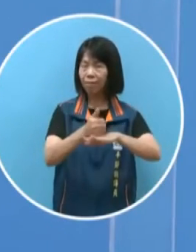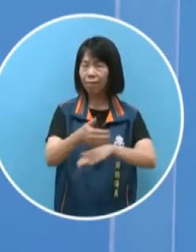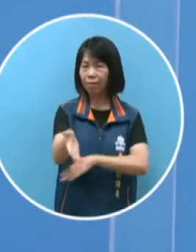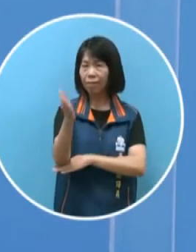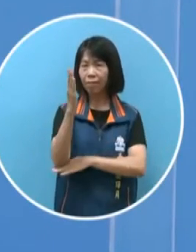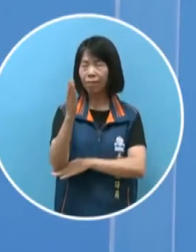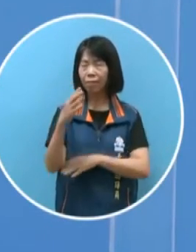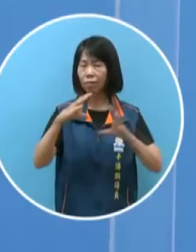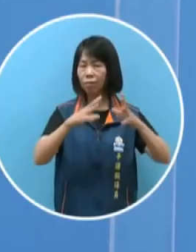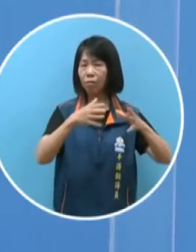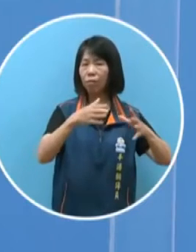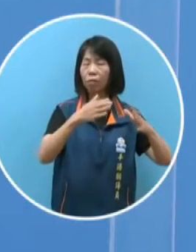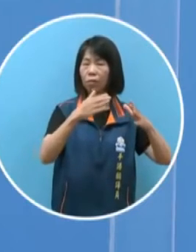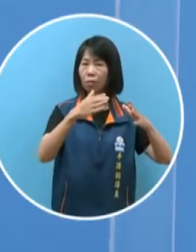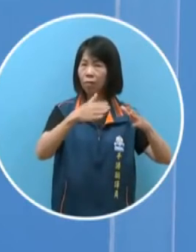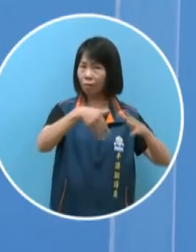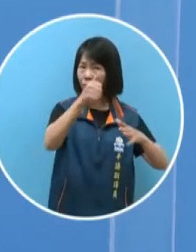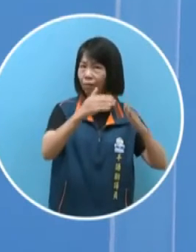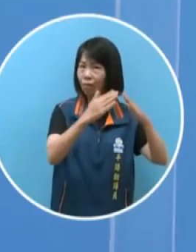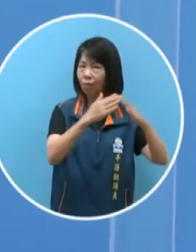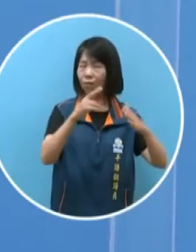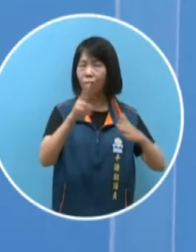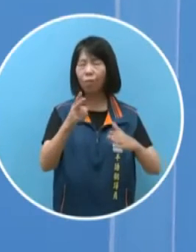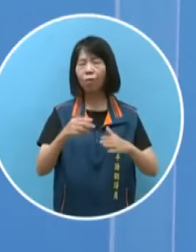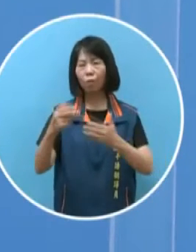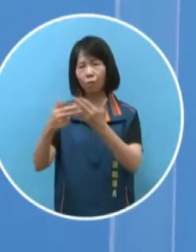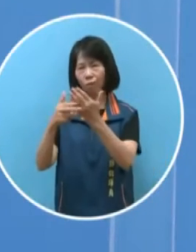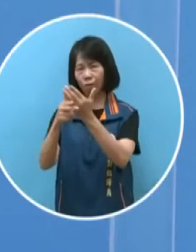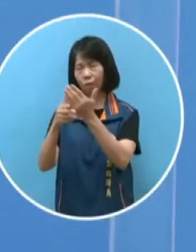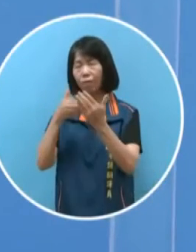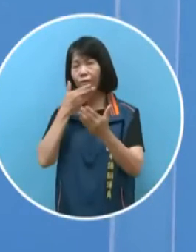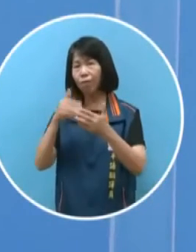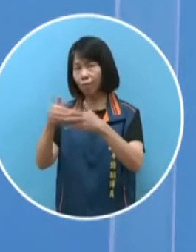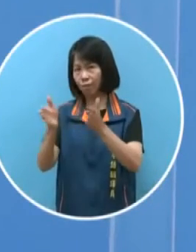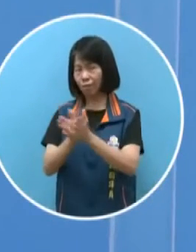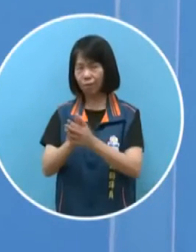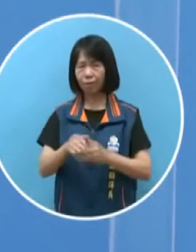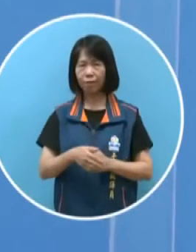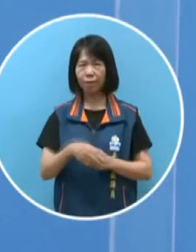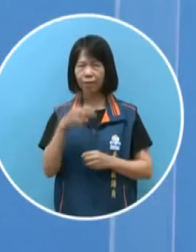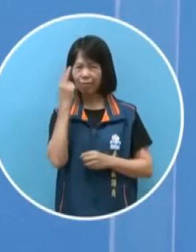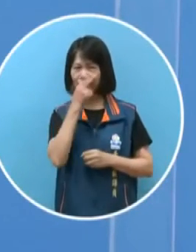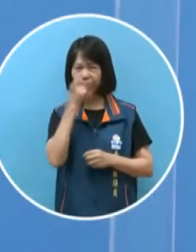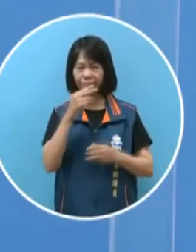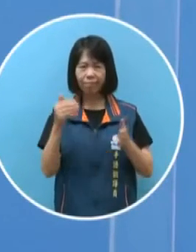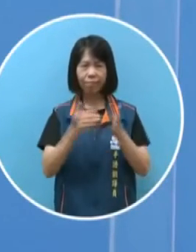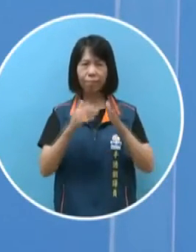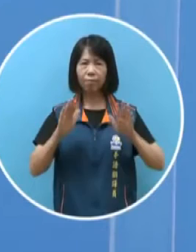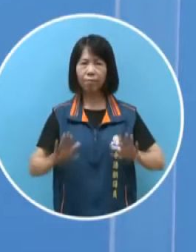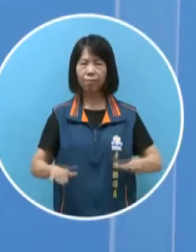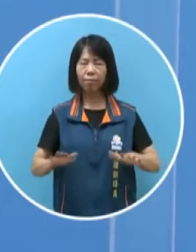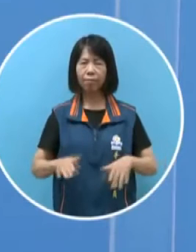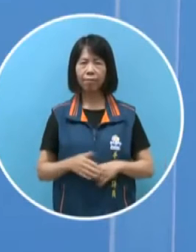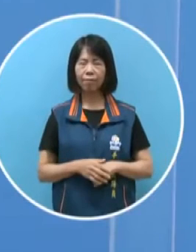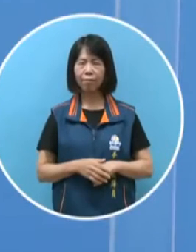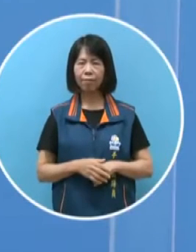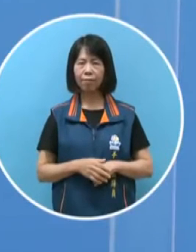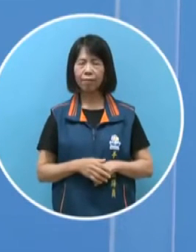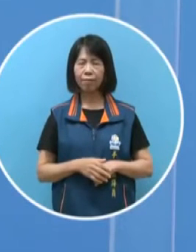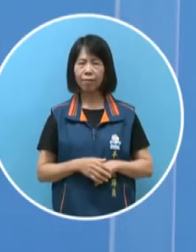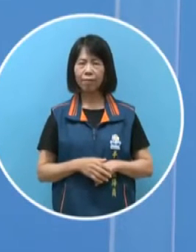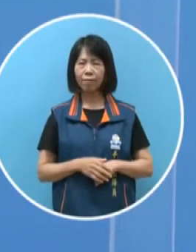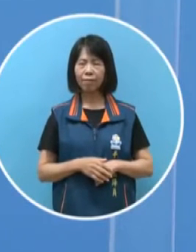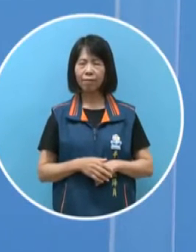不管是卫福部，不管是 CDC， 何其残忍，到目前还不能够